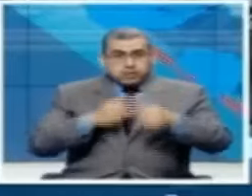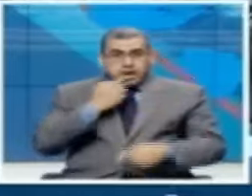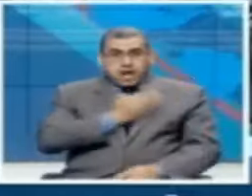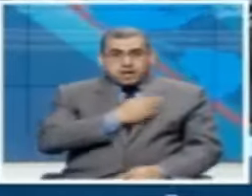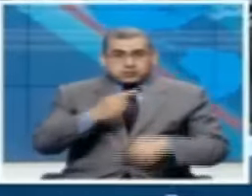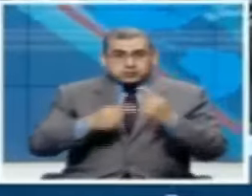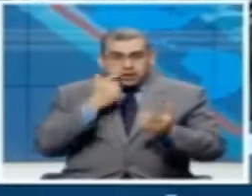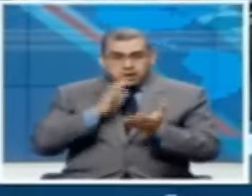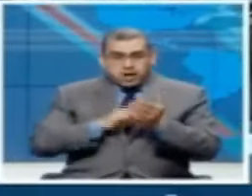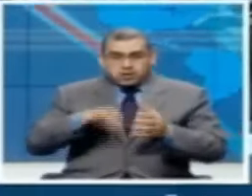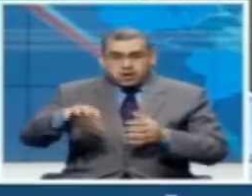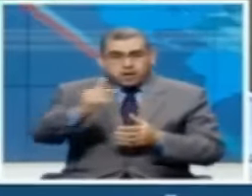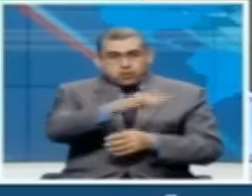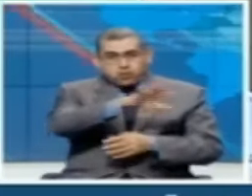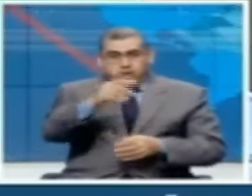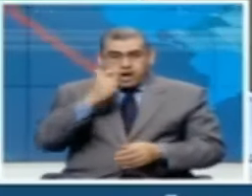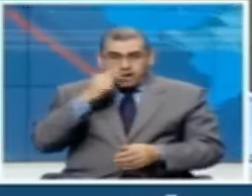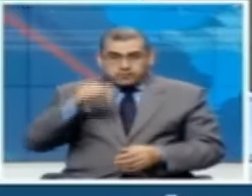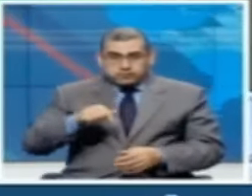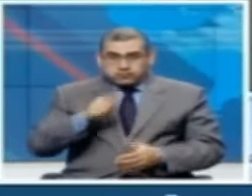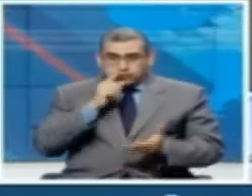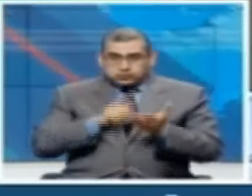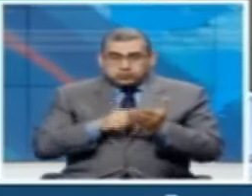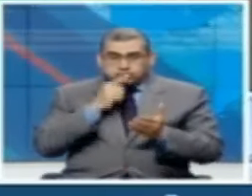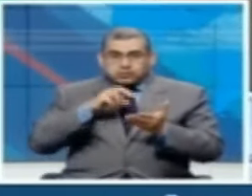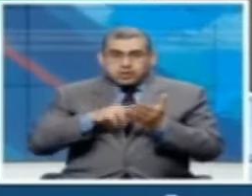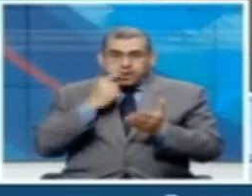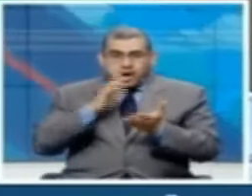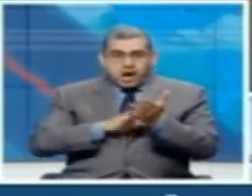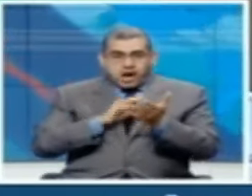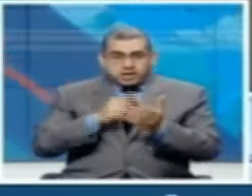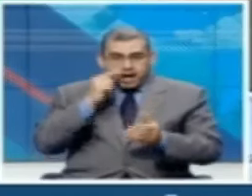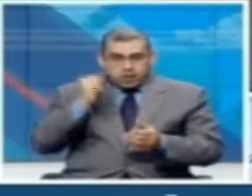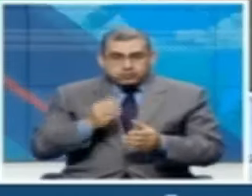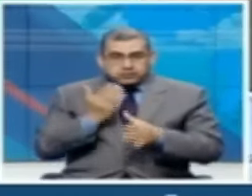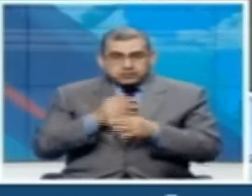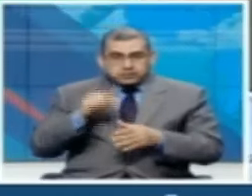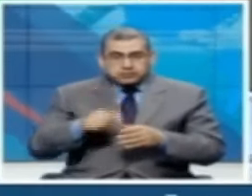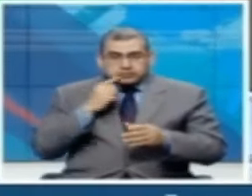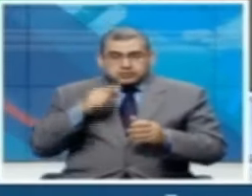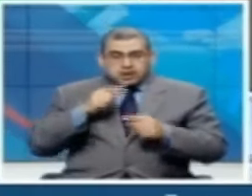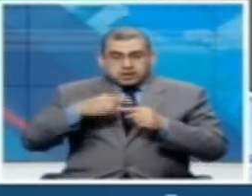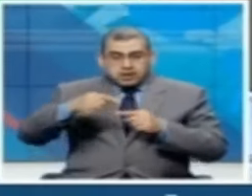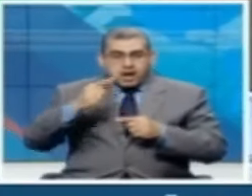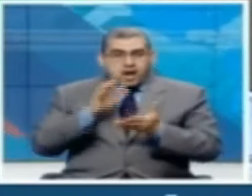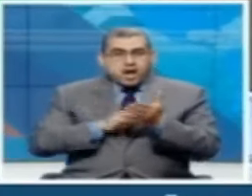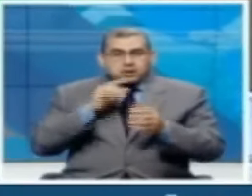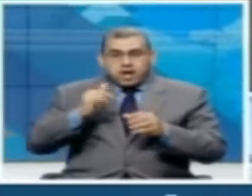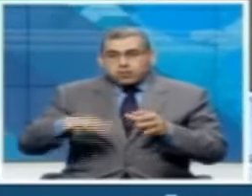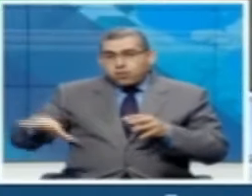على المنطقه باكملها اننا اذ نستشعر الخطر الذي ينذر بعواقب وخيمه على المنطقه